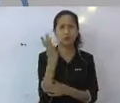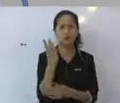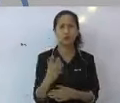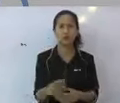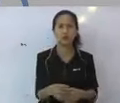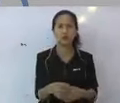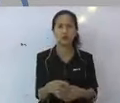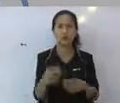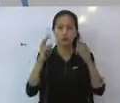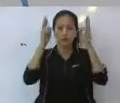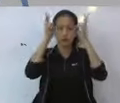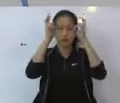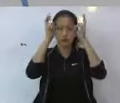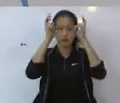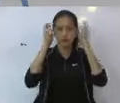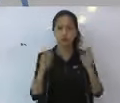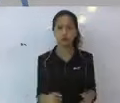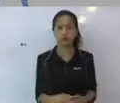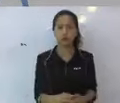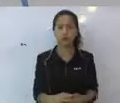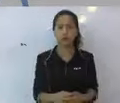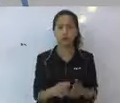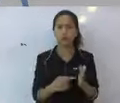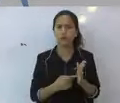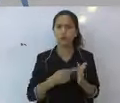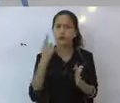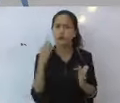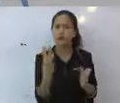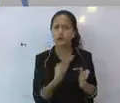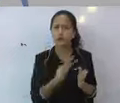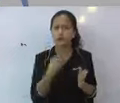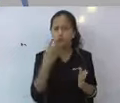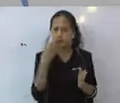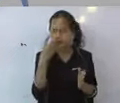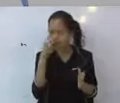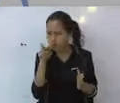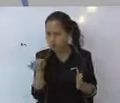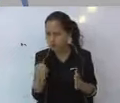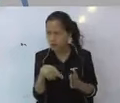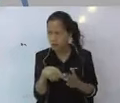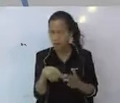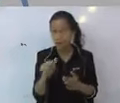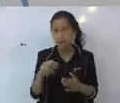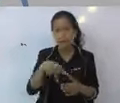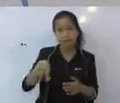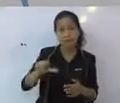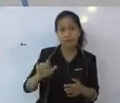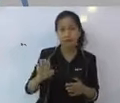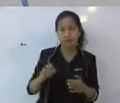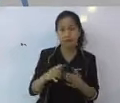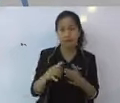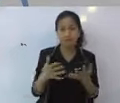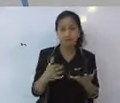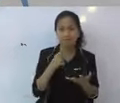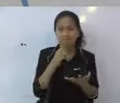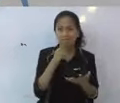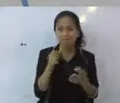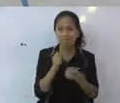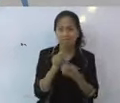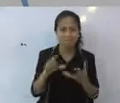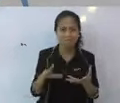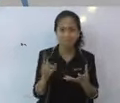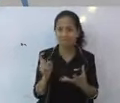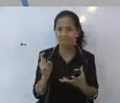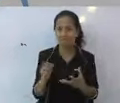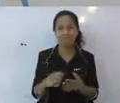kung paano na kung bakit. Minsan, mapapansin natin yung mga mansanas, nagtatagal talaga. Hindi nabubulok agad. Hindi diba? Nabubulok. Yung